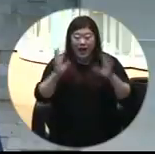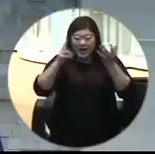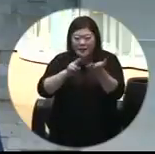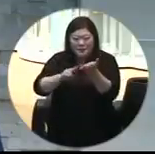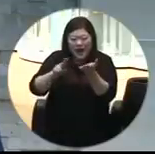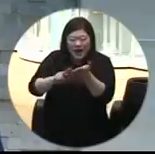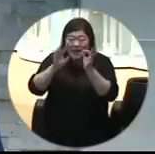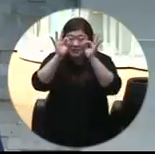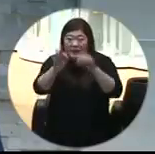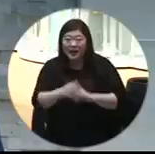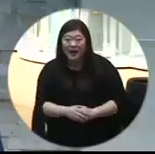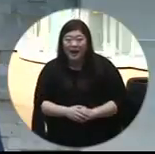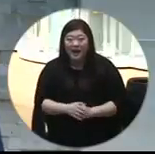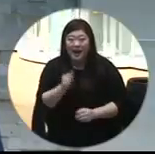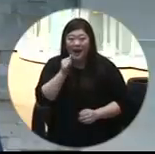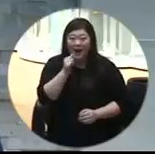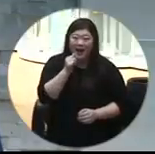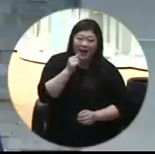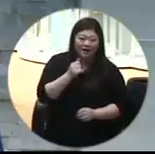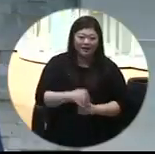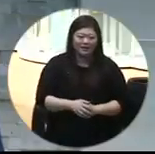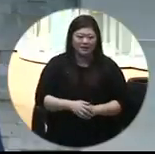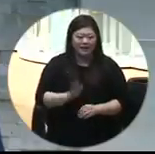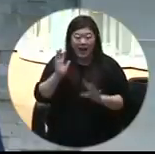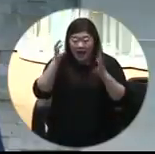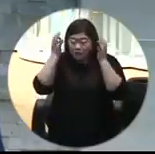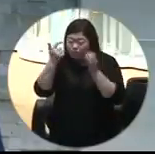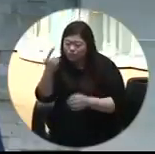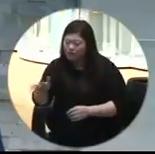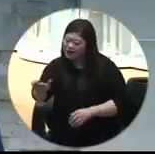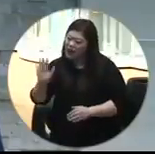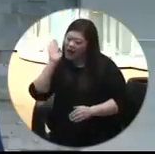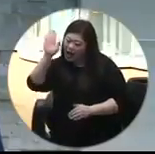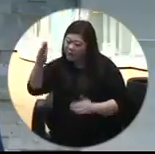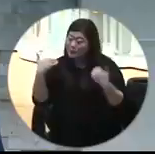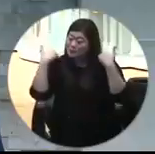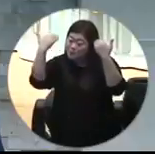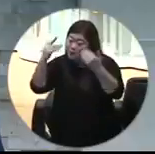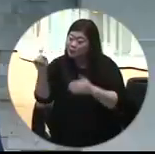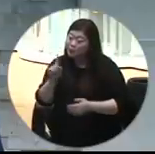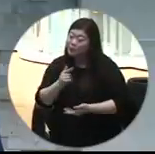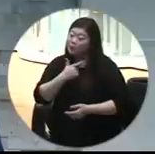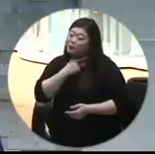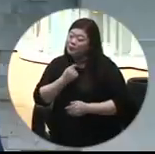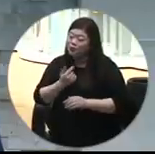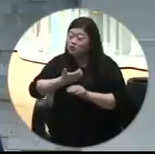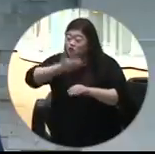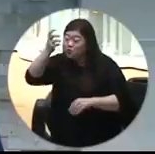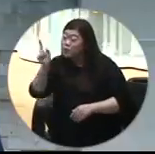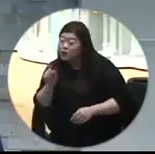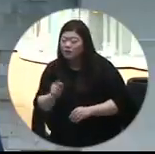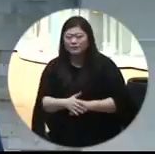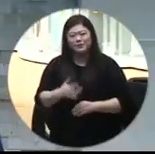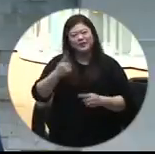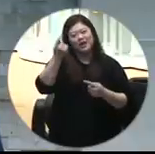있어요. 너 뭐 될, 나 연예인 된대. 연예인이 먼저 그 들어가면 다 잡힌다니까.